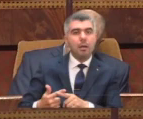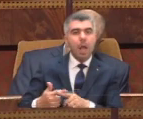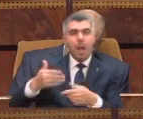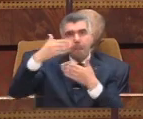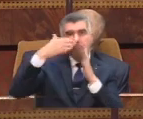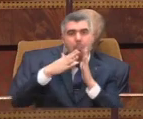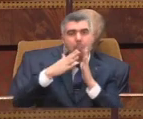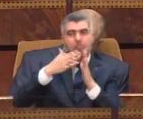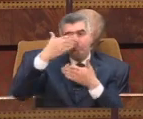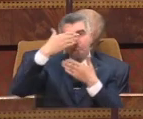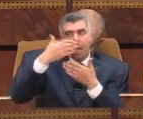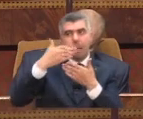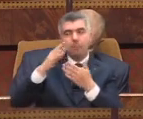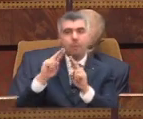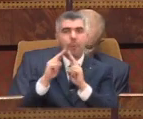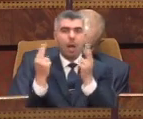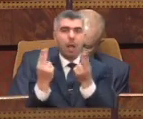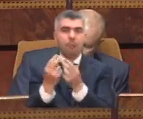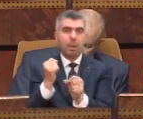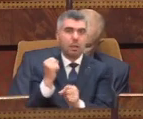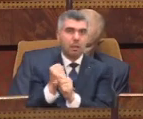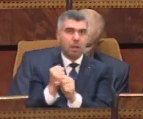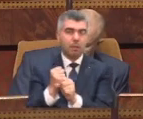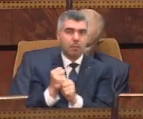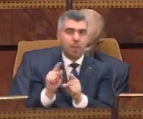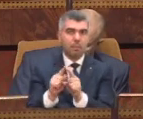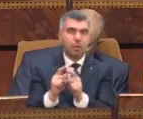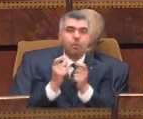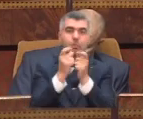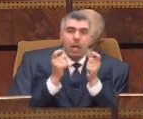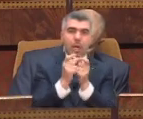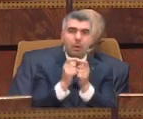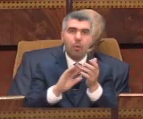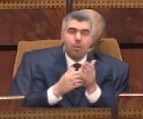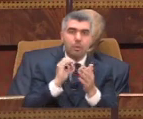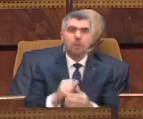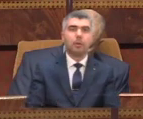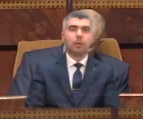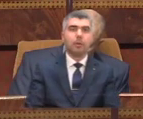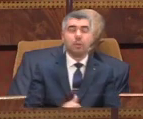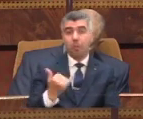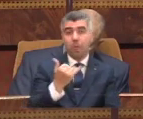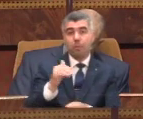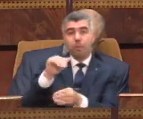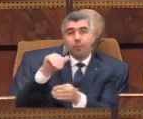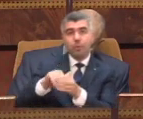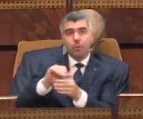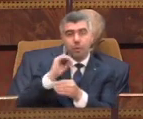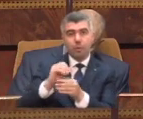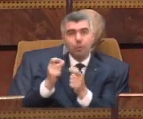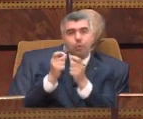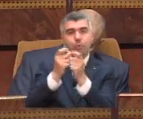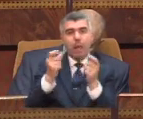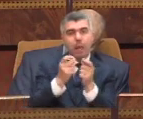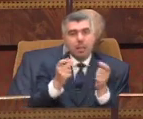اللي هو يكون اطار الشركه اللي هي تكون صندوق وطني باش يكون عنده واحد وهذاك الصندوق هو اللي بدا يدير شركات